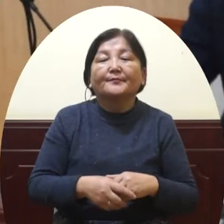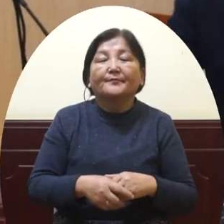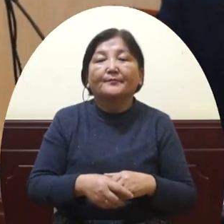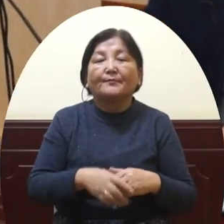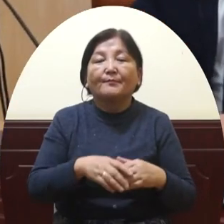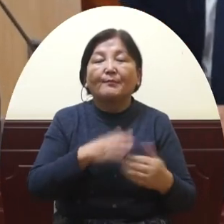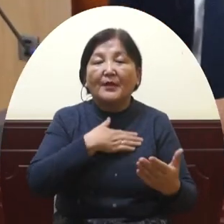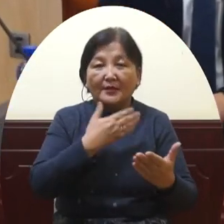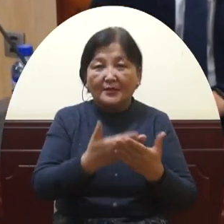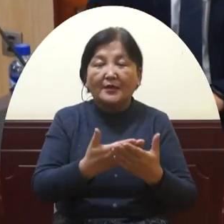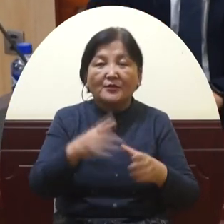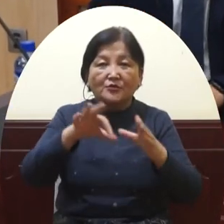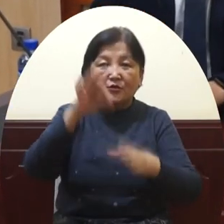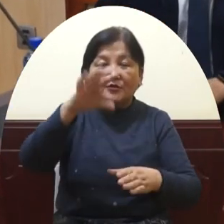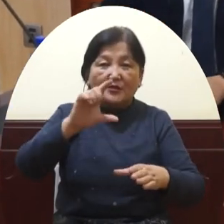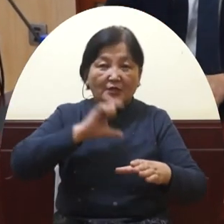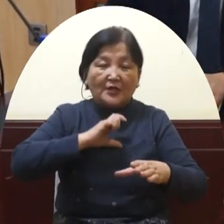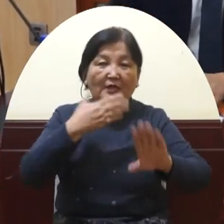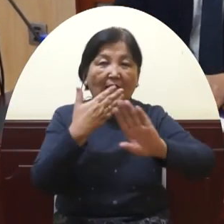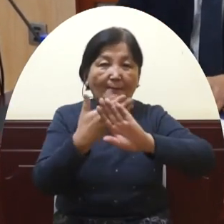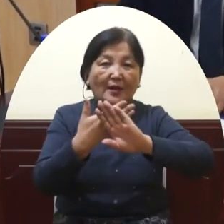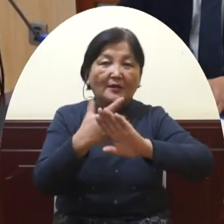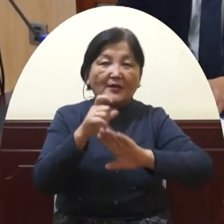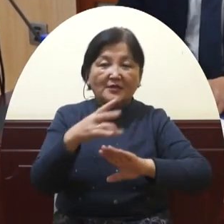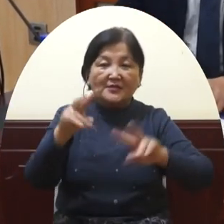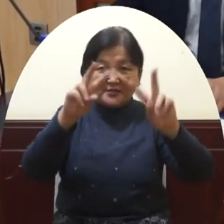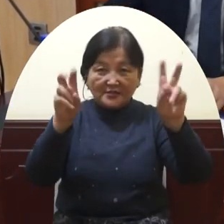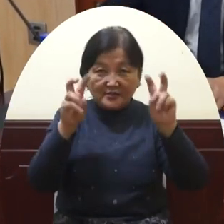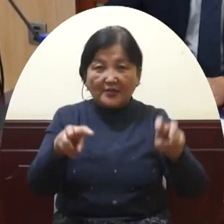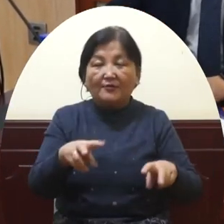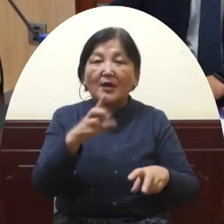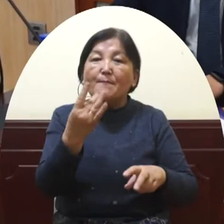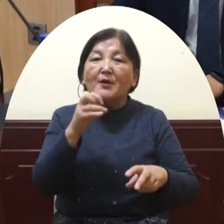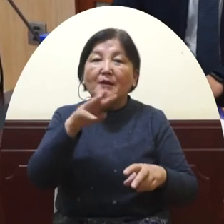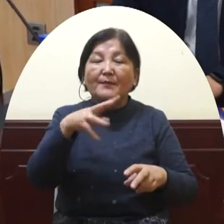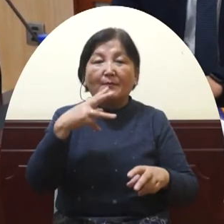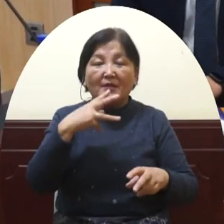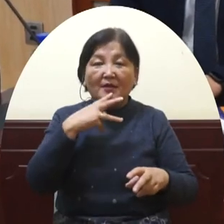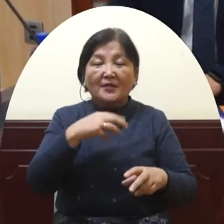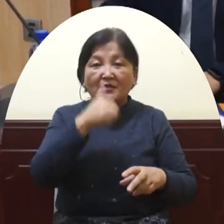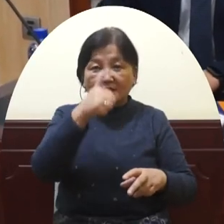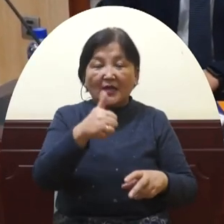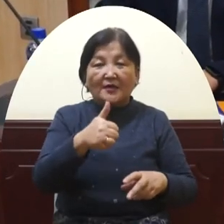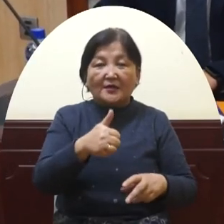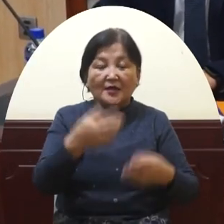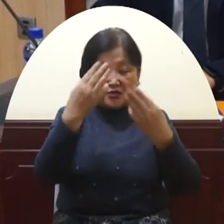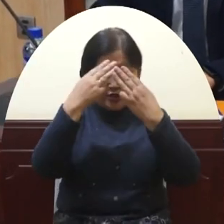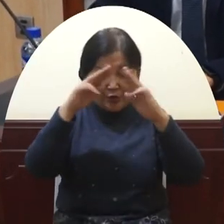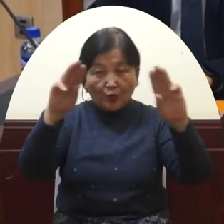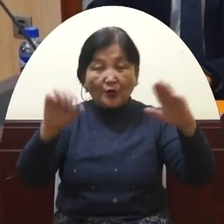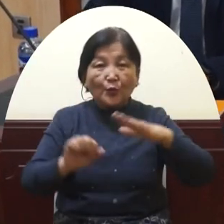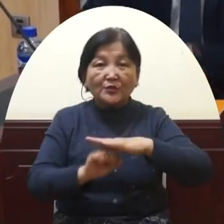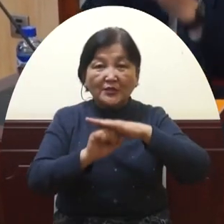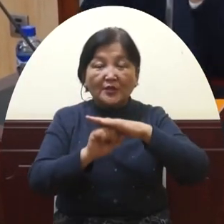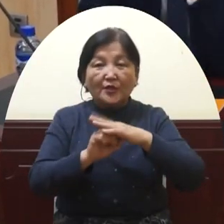За баярлалаа. Сонгогчийн эрхийг хамгаалсан сэдвээр бас байж үзэлээ сайтай шинжлэх ухааны үзүүлэлтээ мөн олон